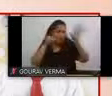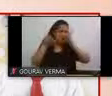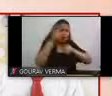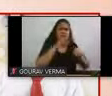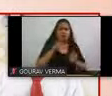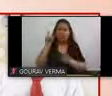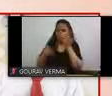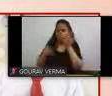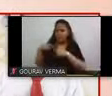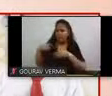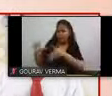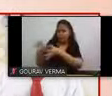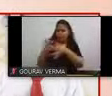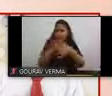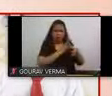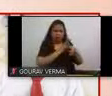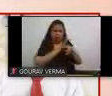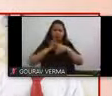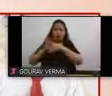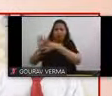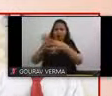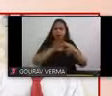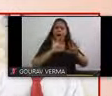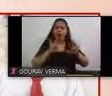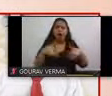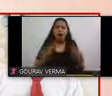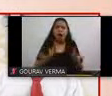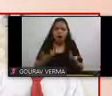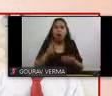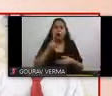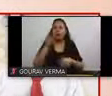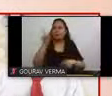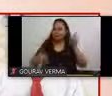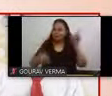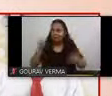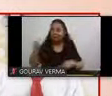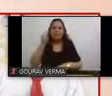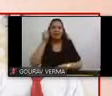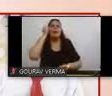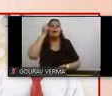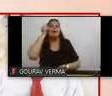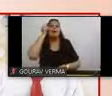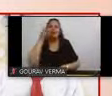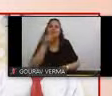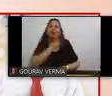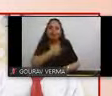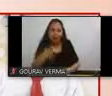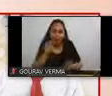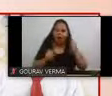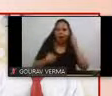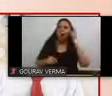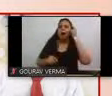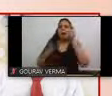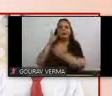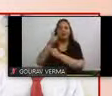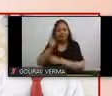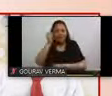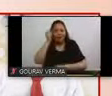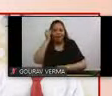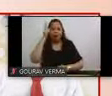initially, but then the children were also nice, the teachers understood his needs, and today he's a happy young